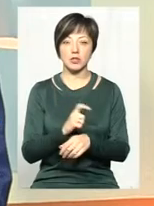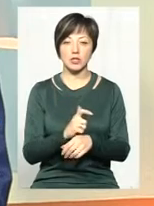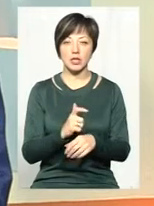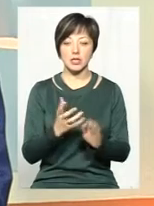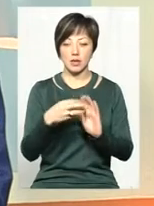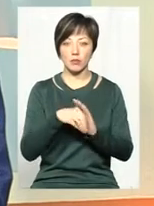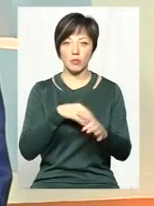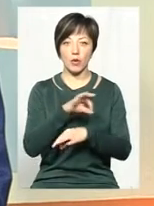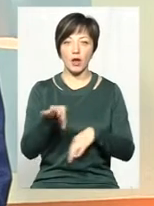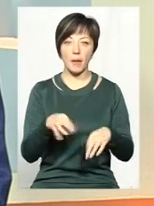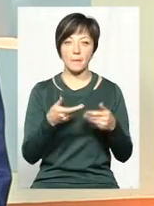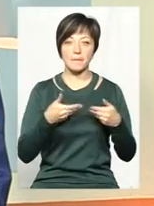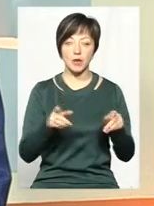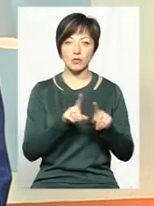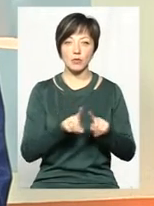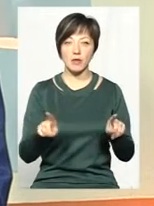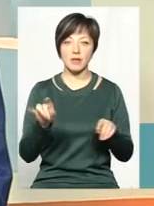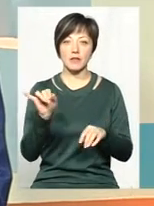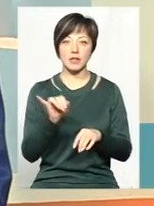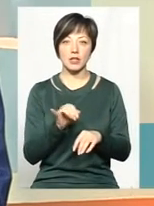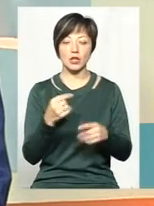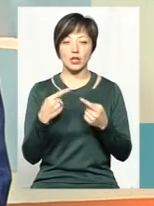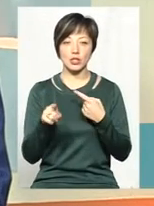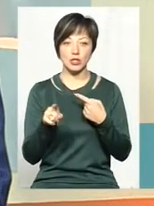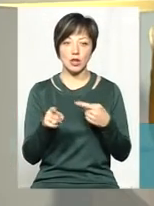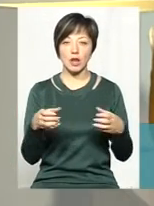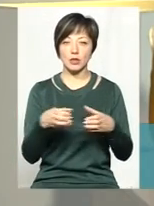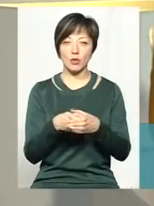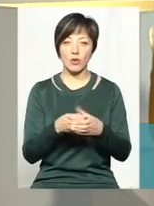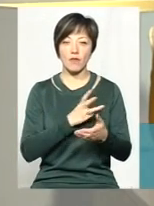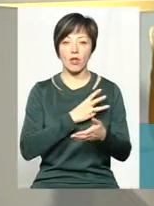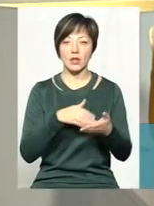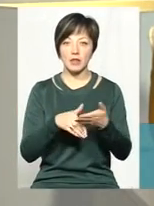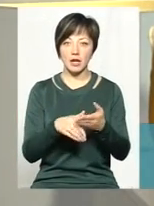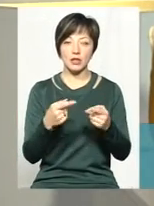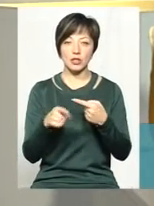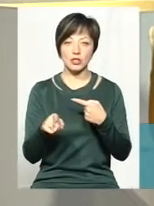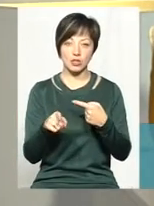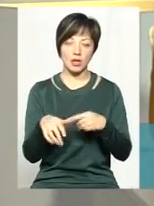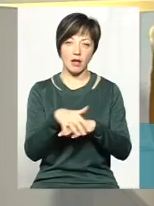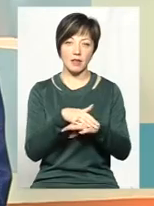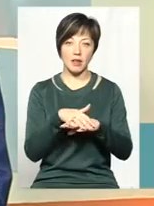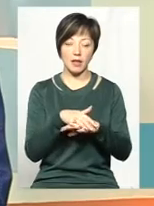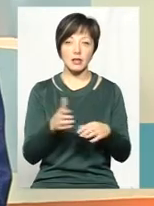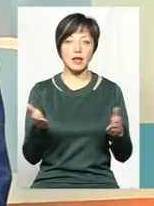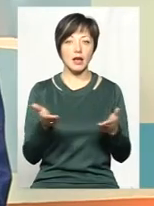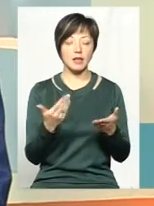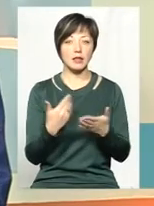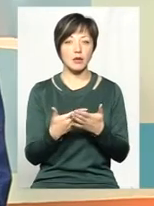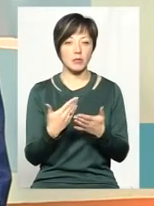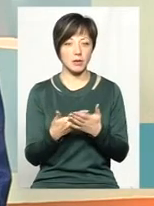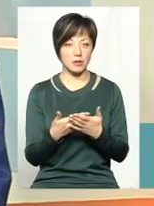до проєкту «Ми особливі», і тут зовсім інша категорія волонтерів, інший контингент, які,